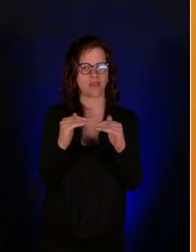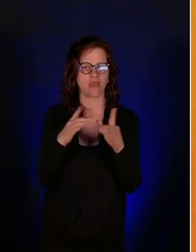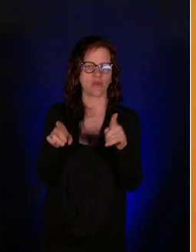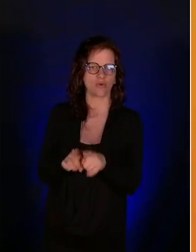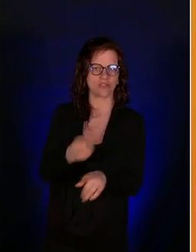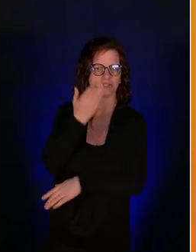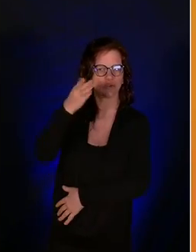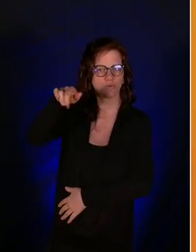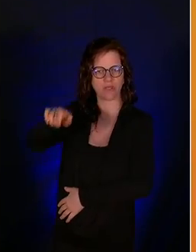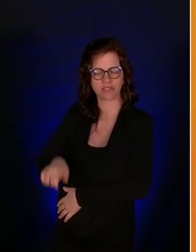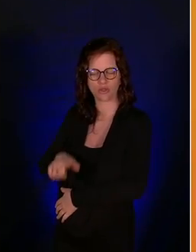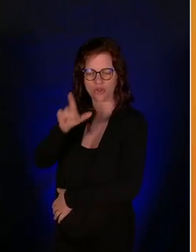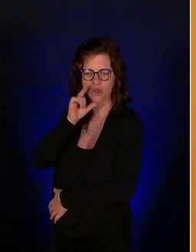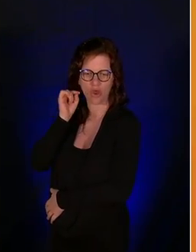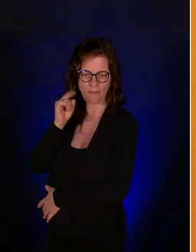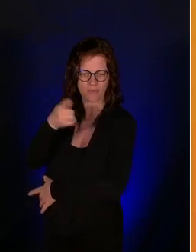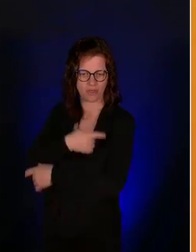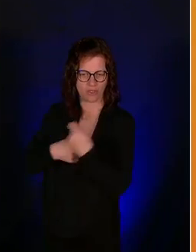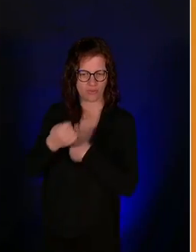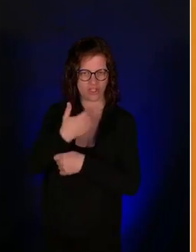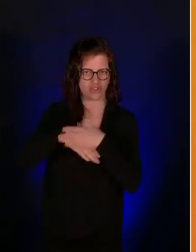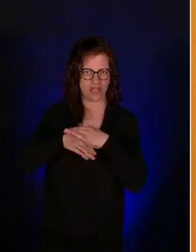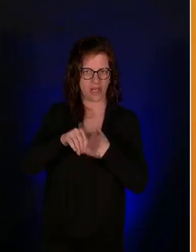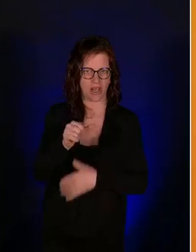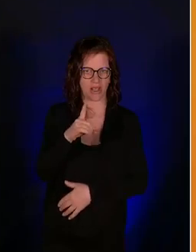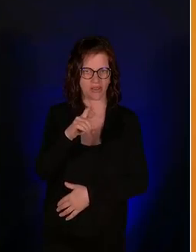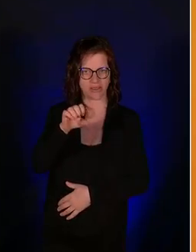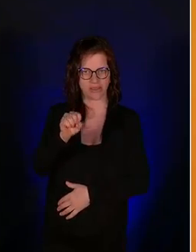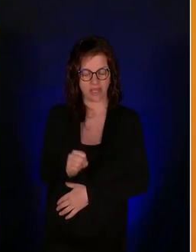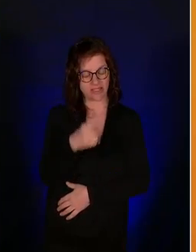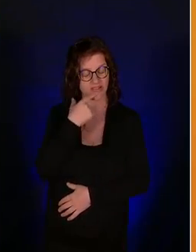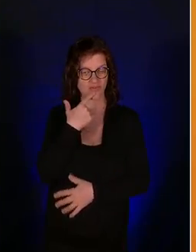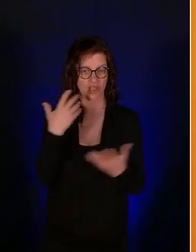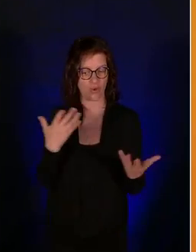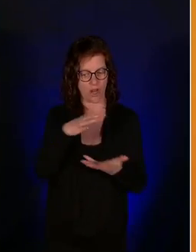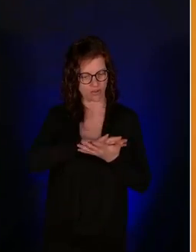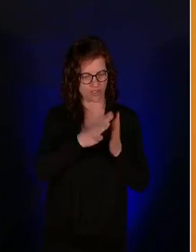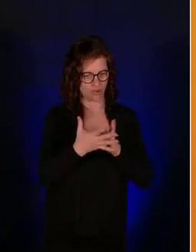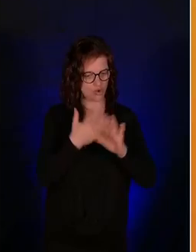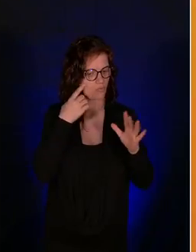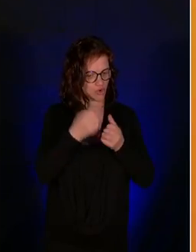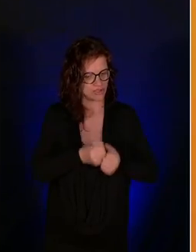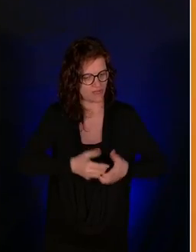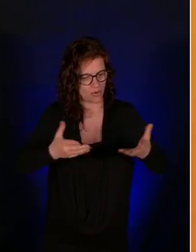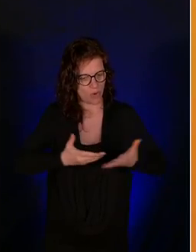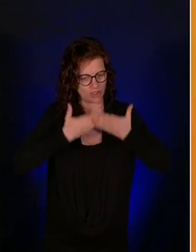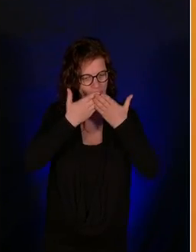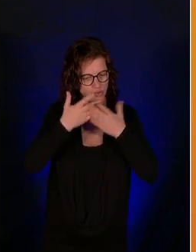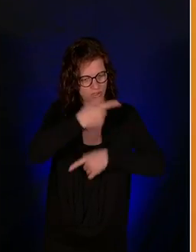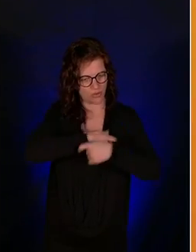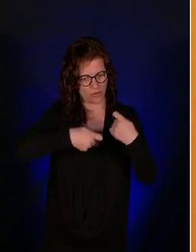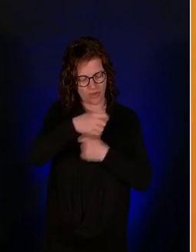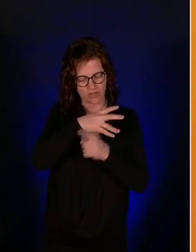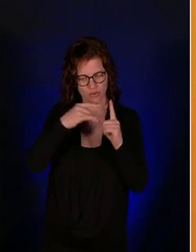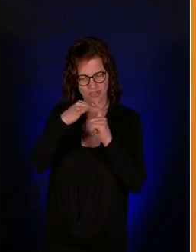Perra, économiste à l'ADES, et là je vais vous dire ce que c'est, c'est-à-dire c'est l'Association pour le développement des études économiques et sociales.